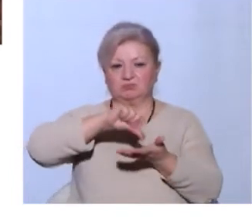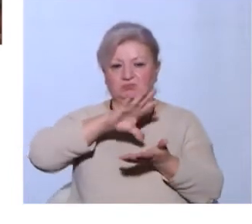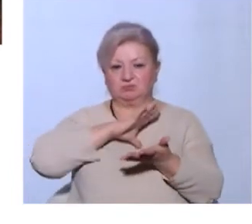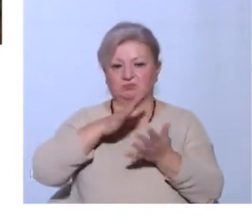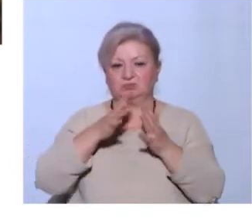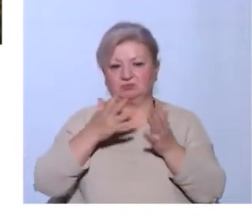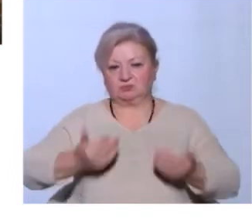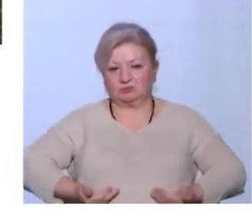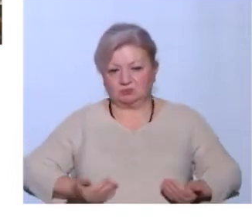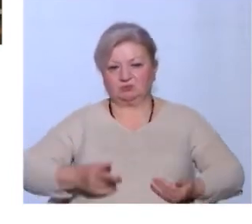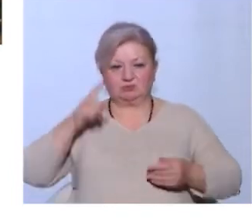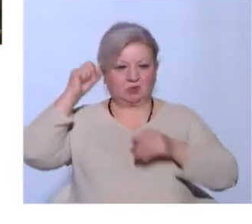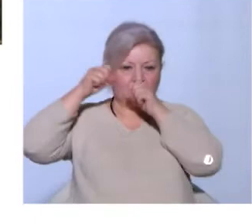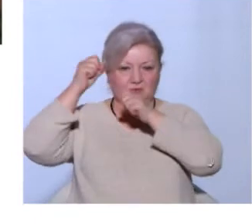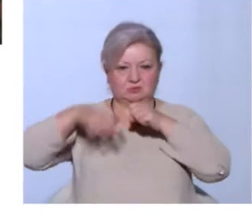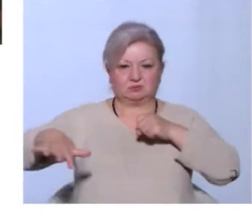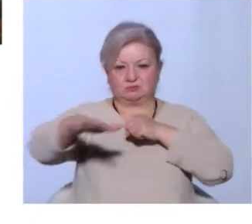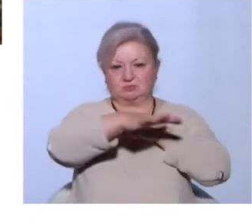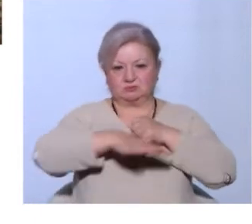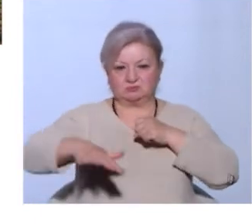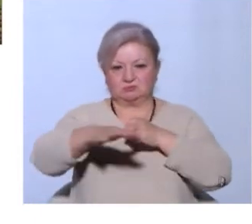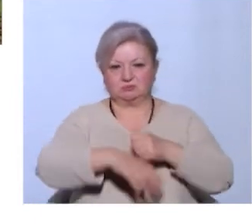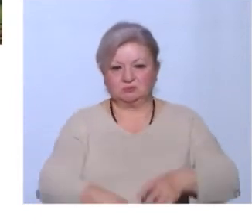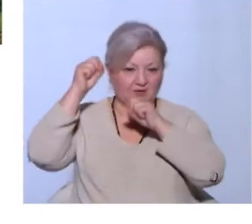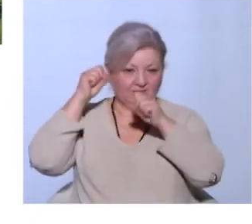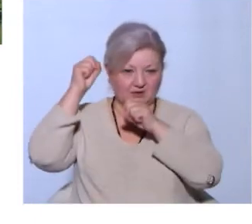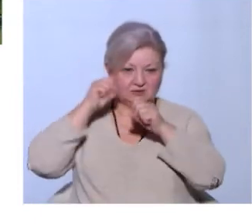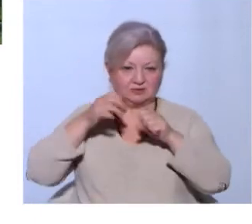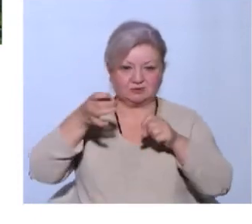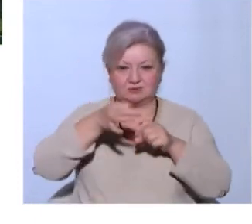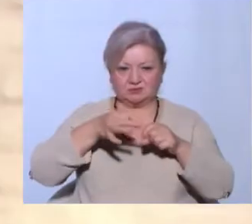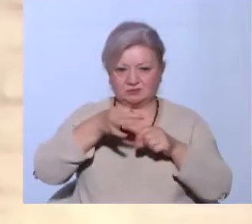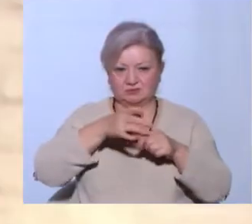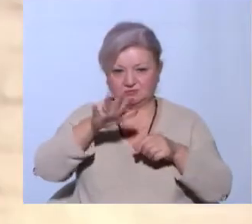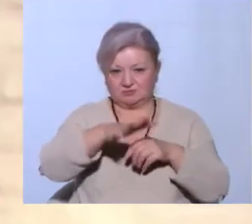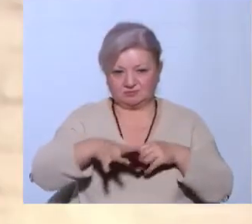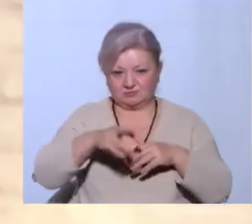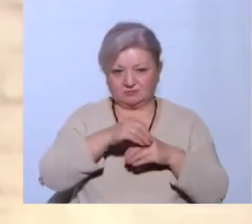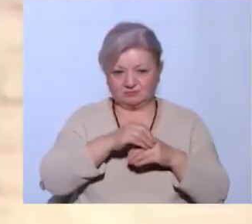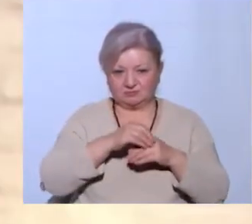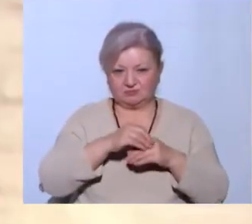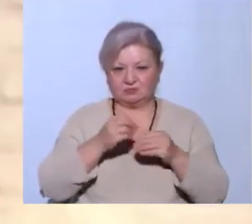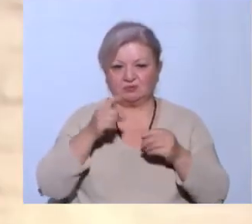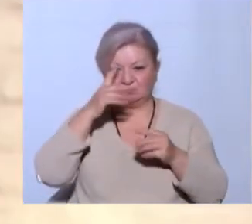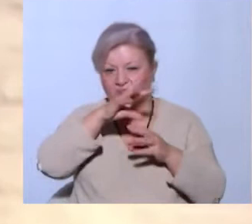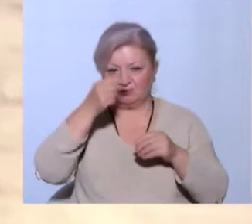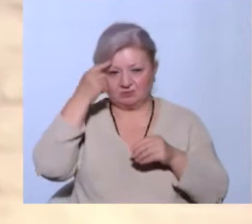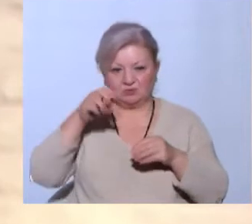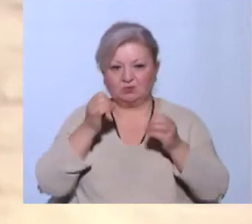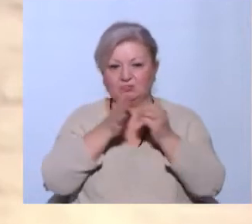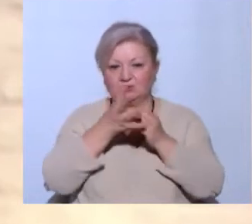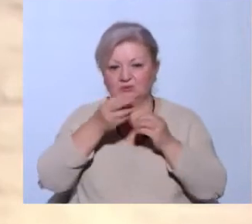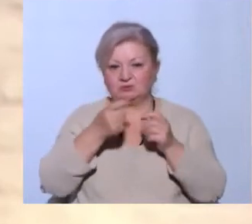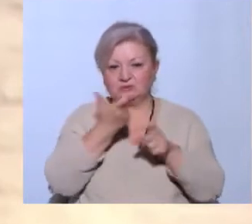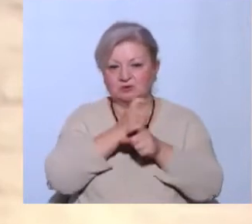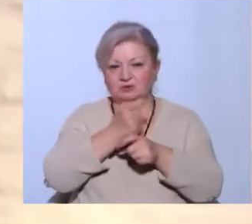ცხოვრობდა აფხაზეთის ტერიტორიაზე. შევეჯამოთ აფხაზეთის რეგიონი. Თქვენით რომ 15 წუთი ძალიან ცოტა იმისათვის, რომ